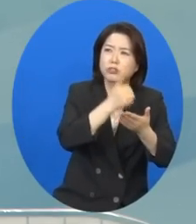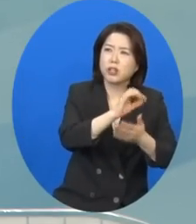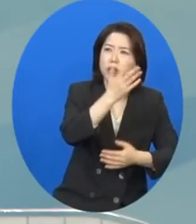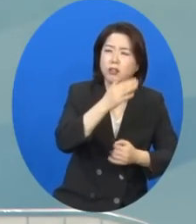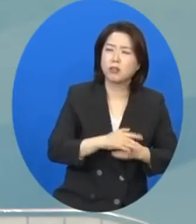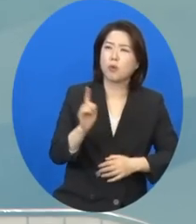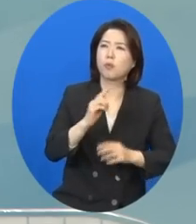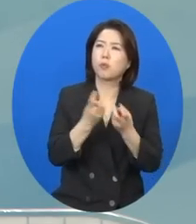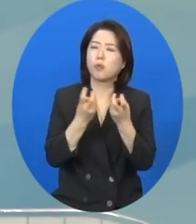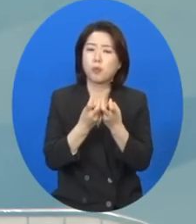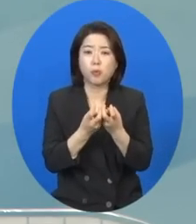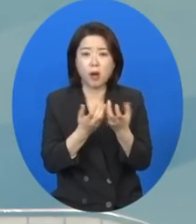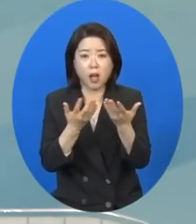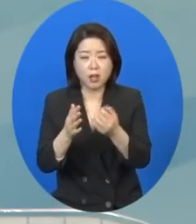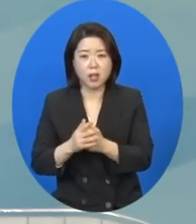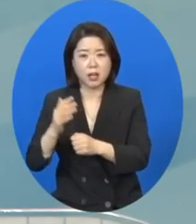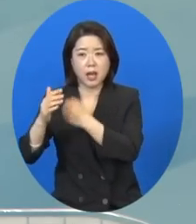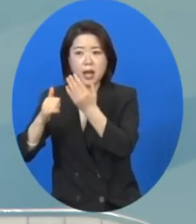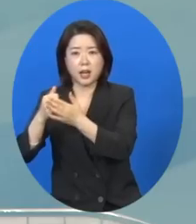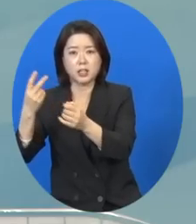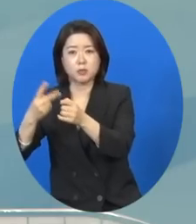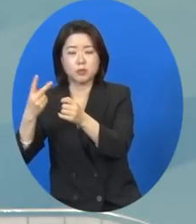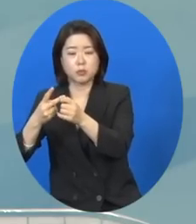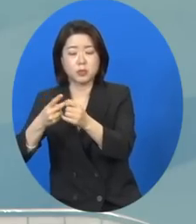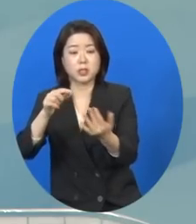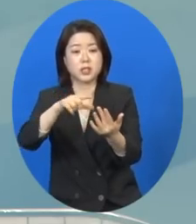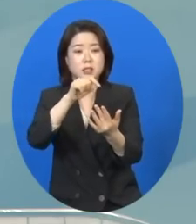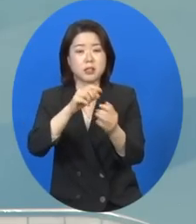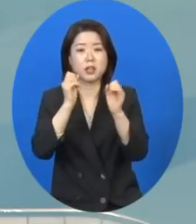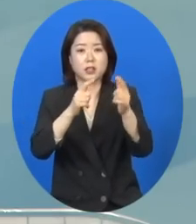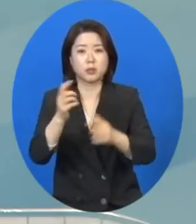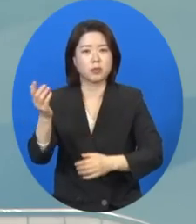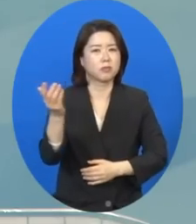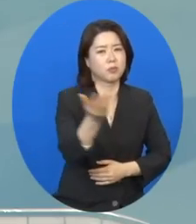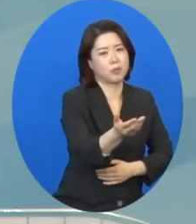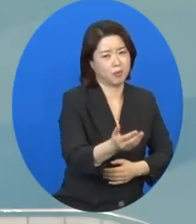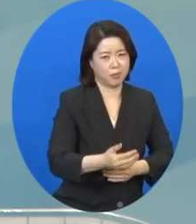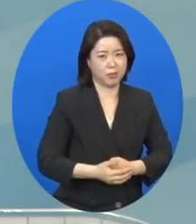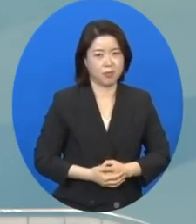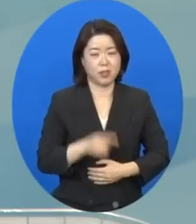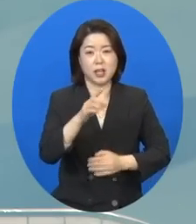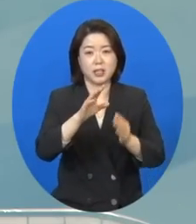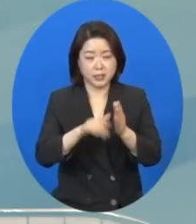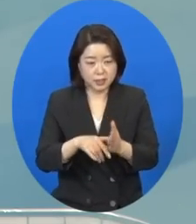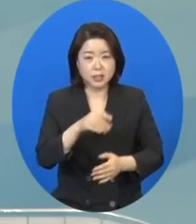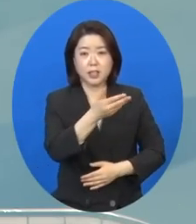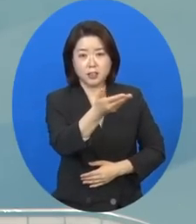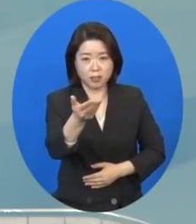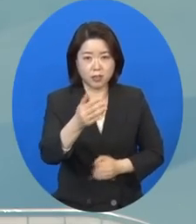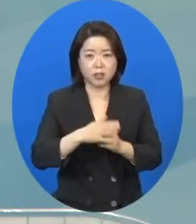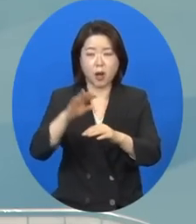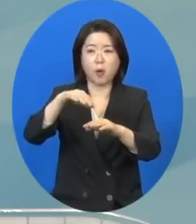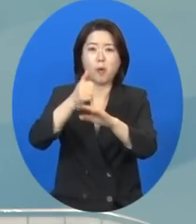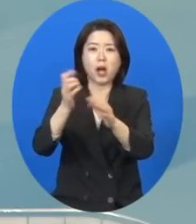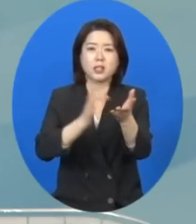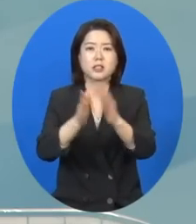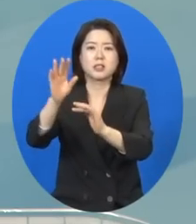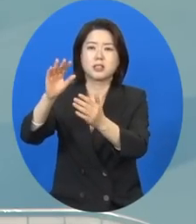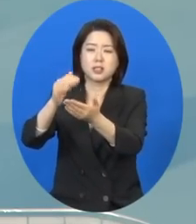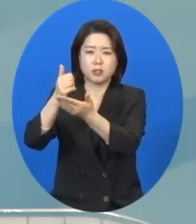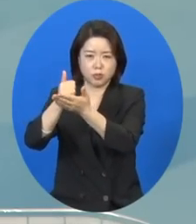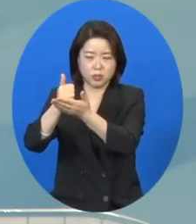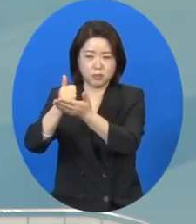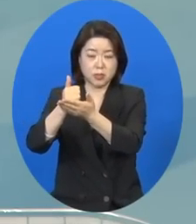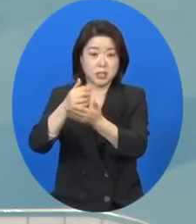됩니까 하는 이들에게 두 번째 선택할 기회를 다시 줘요 그때는 너희들이 왕이신 예수님을